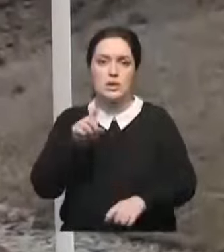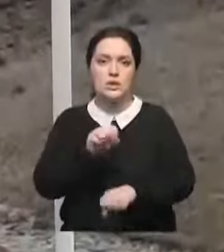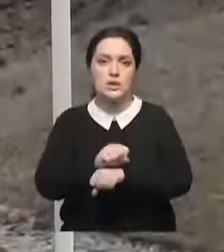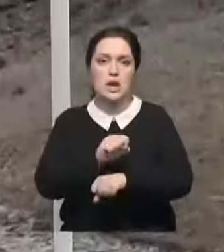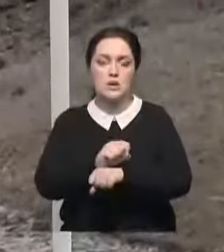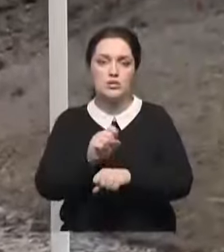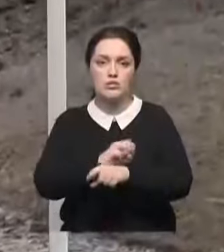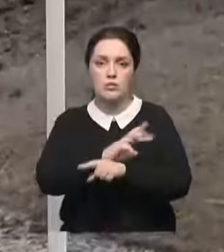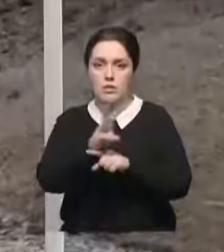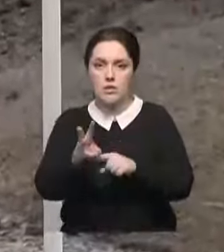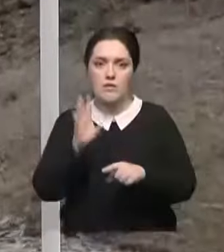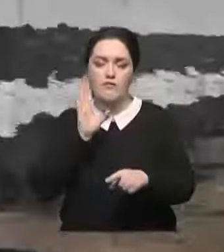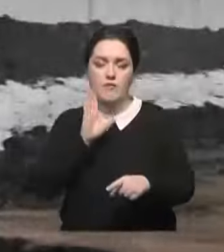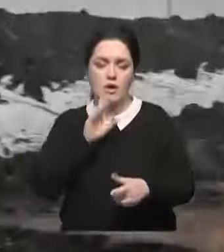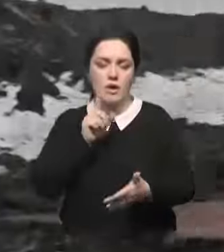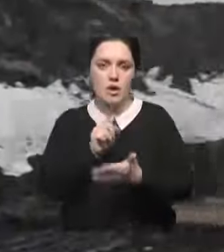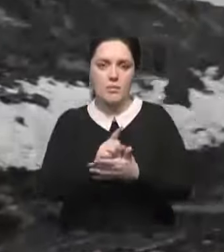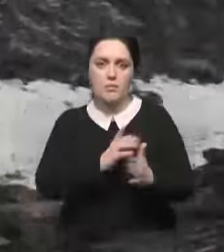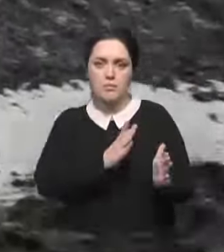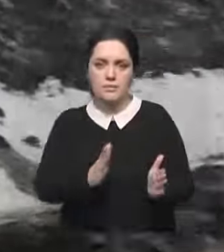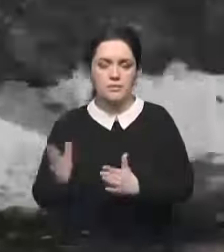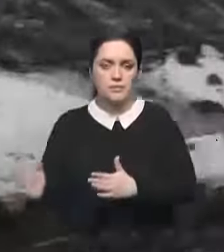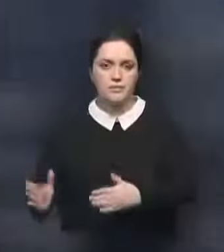город бесперебойным водоснабжением.